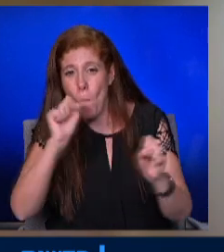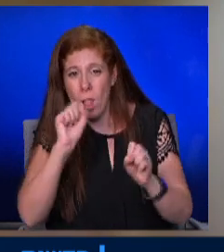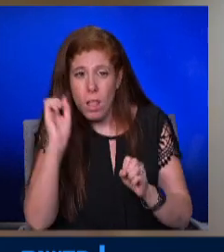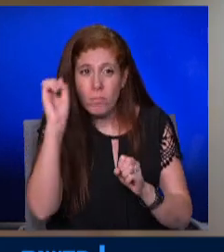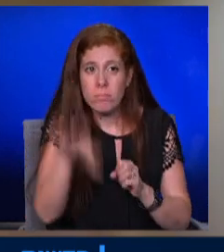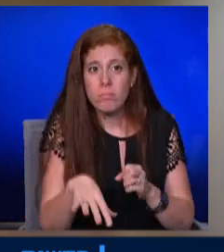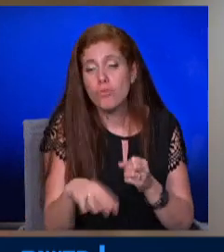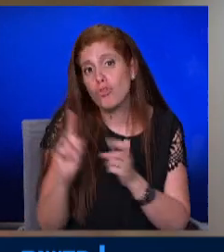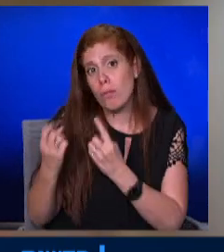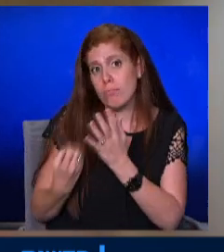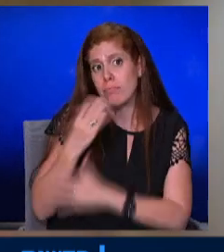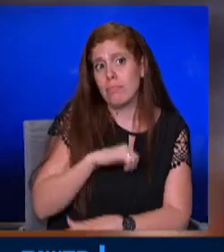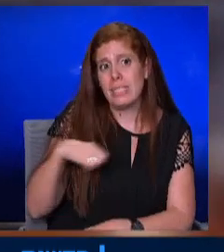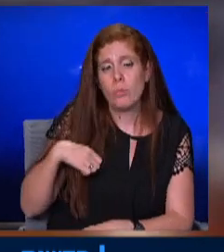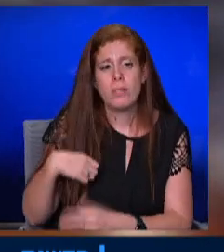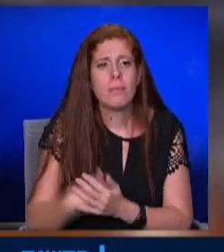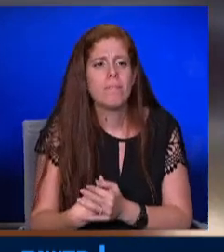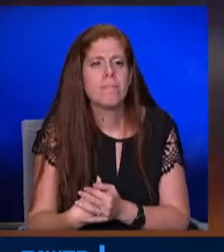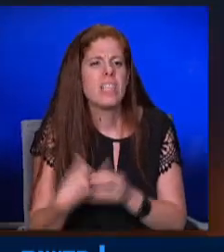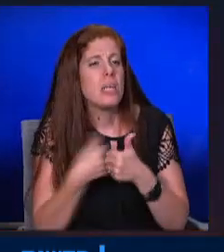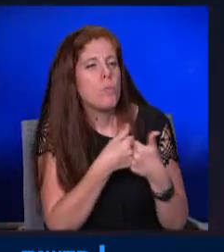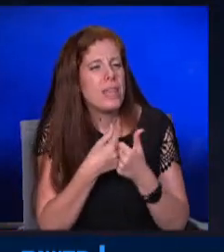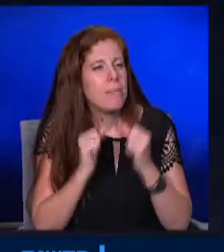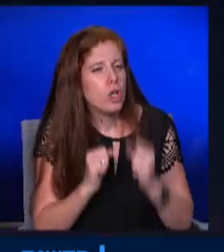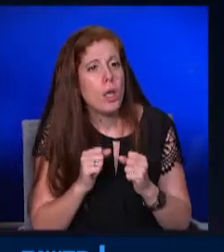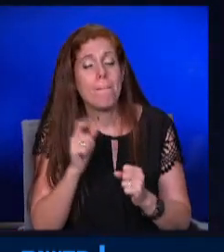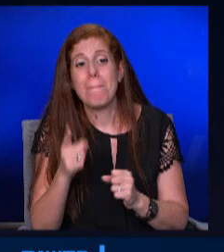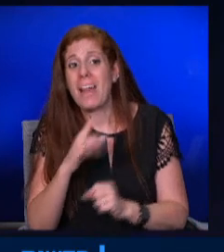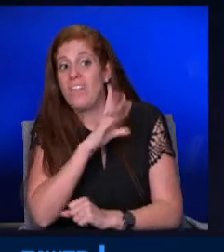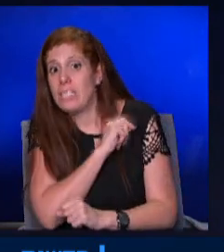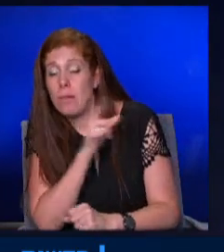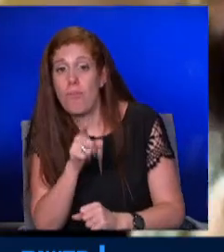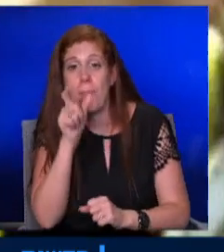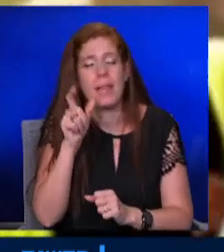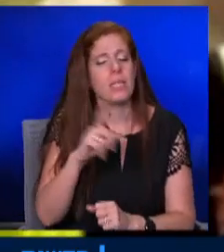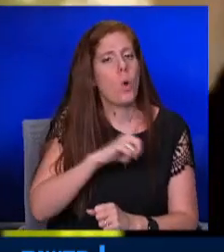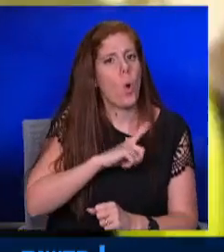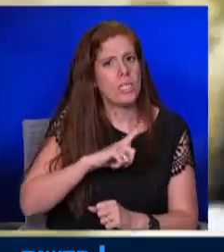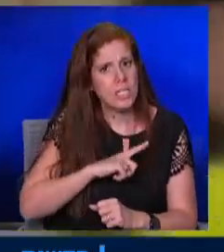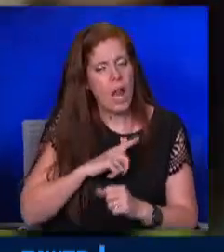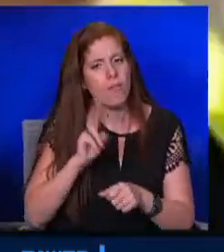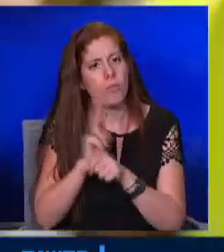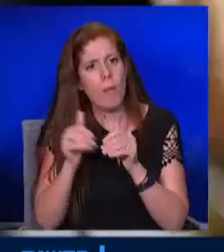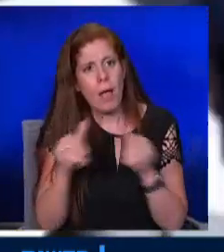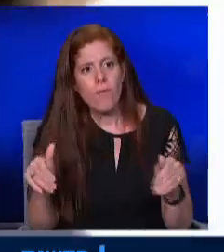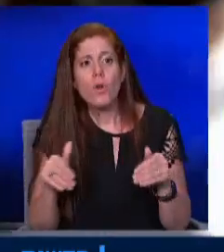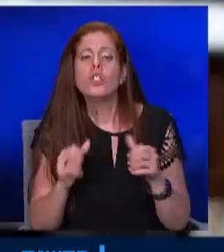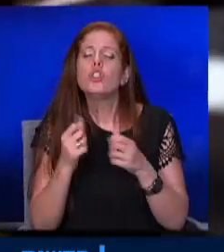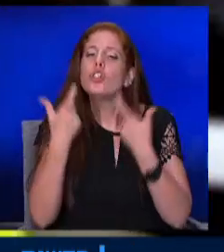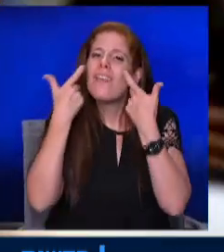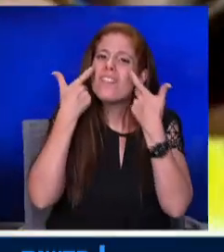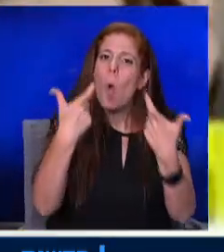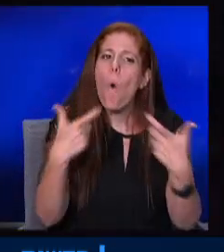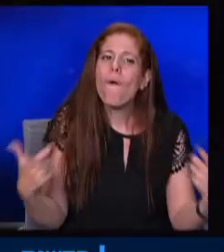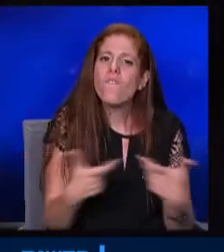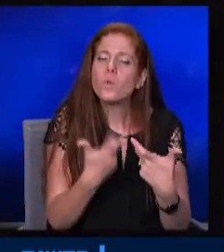עימותים קשים התפתחו בין פלסטינים ובין כוחות צה"ל ומשמר הגבול שהבטיחו קבוצות יהודים שהגיעו לבקר בקבר יוסף.